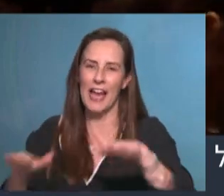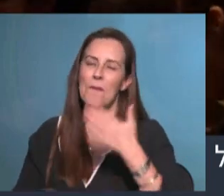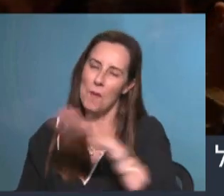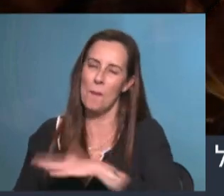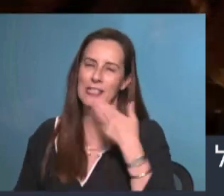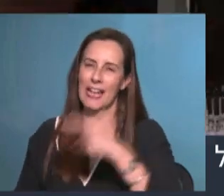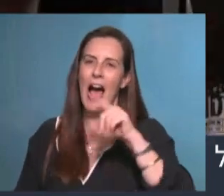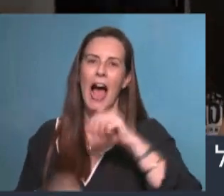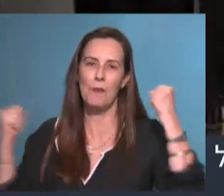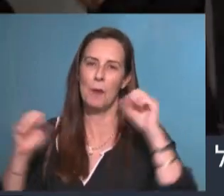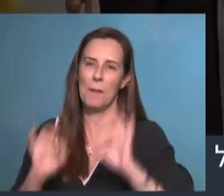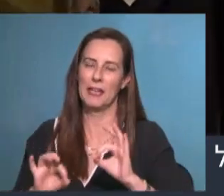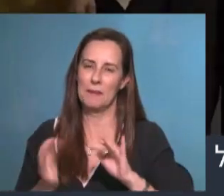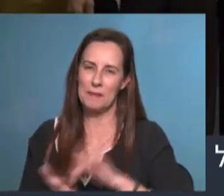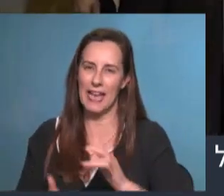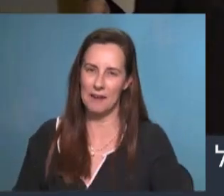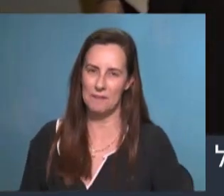ישראל.